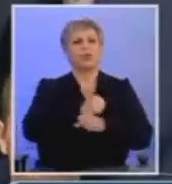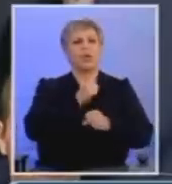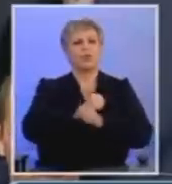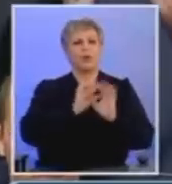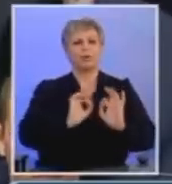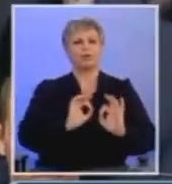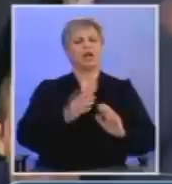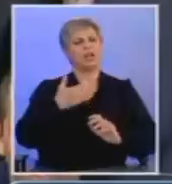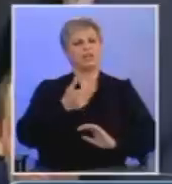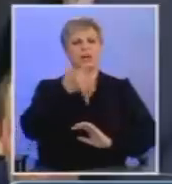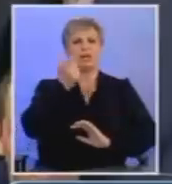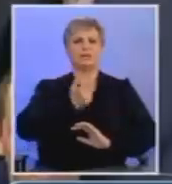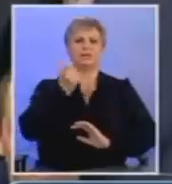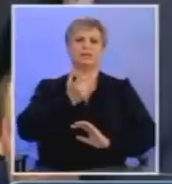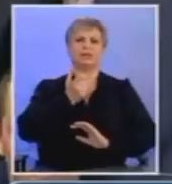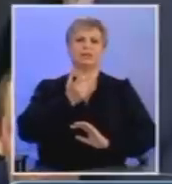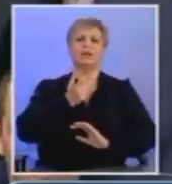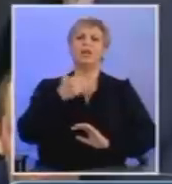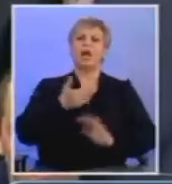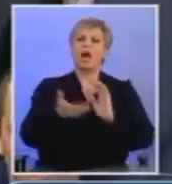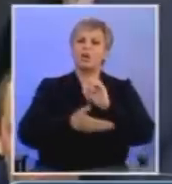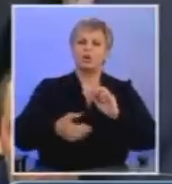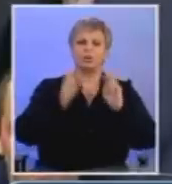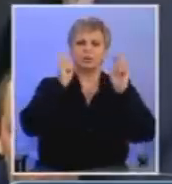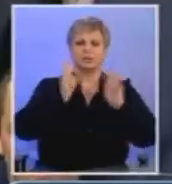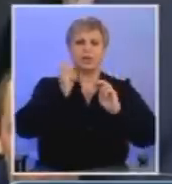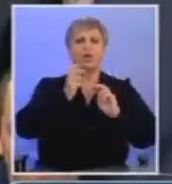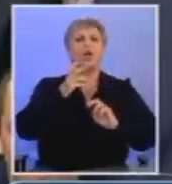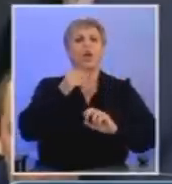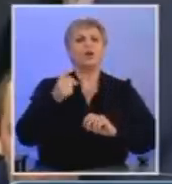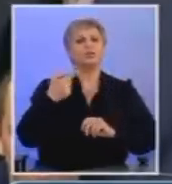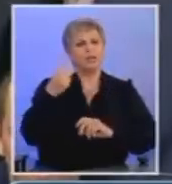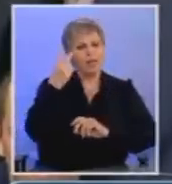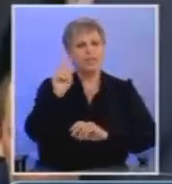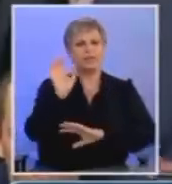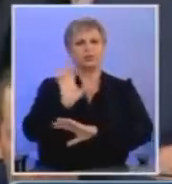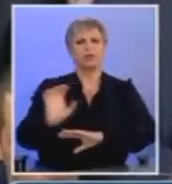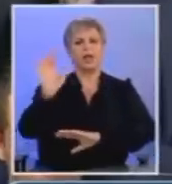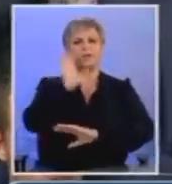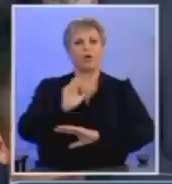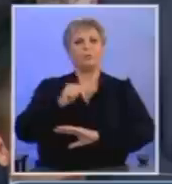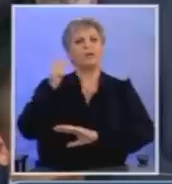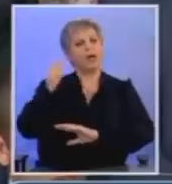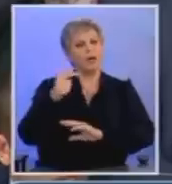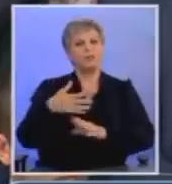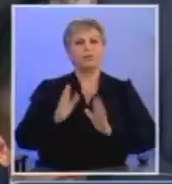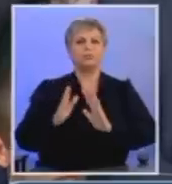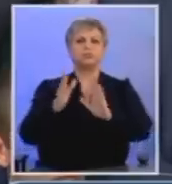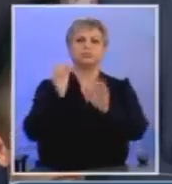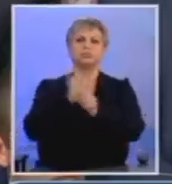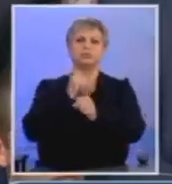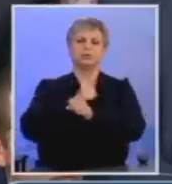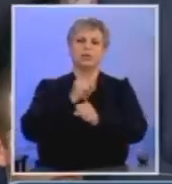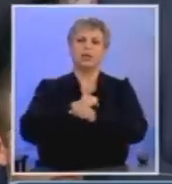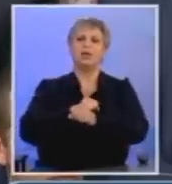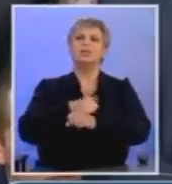για να μείνει ελεύθερο το πεδίο για τους δικούς τους αγρότες και κτηνοτρόφους, ούτως ώστε να έχουμε το σημερινό